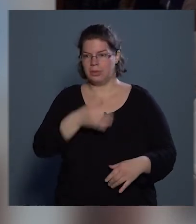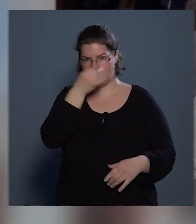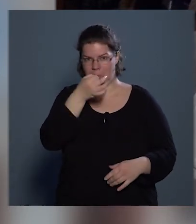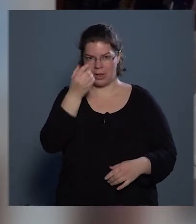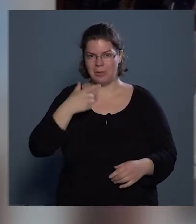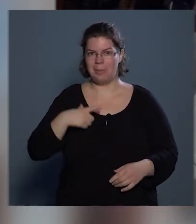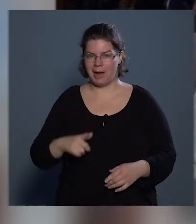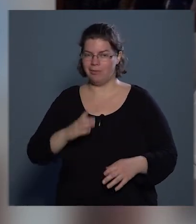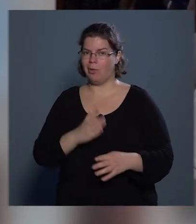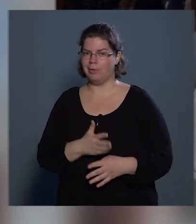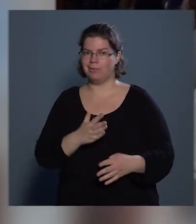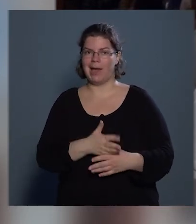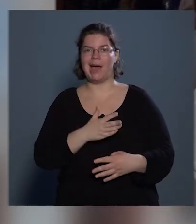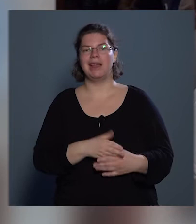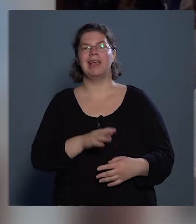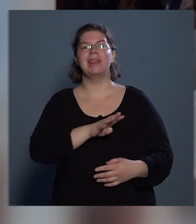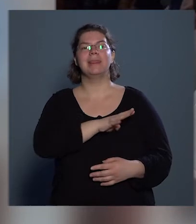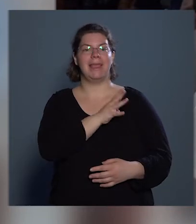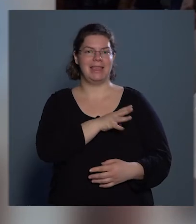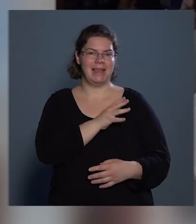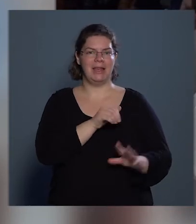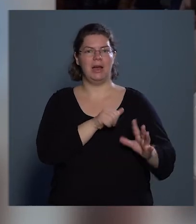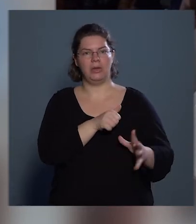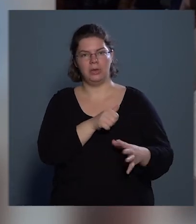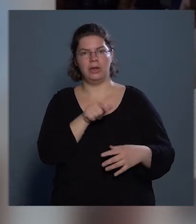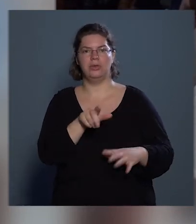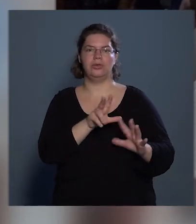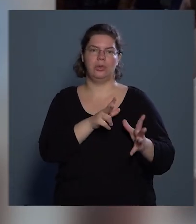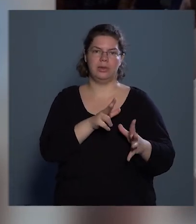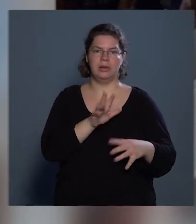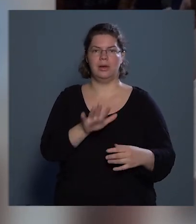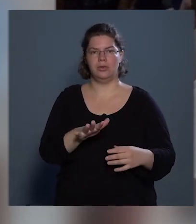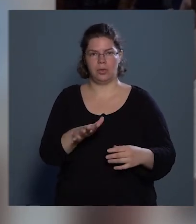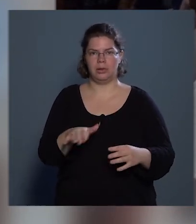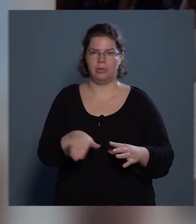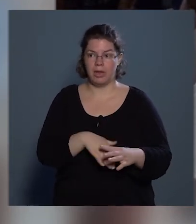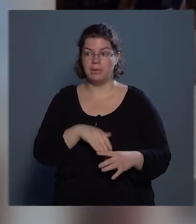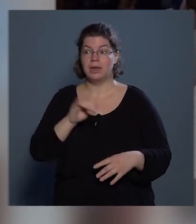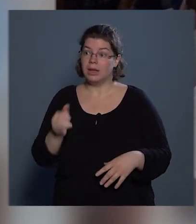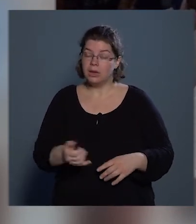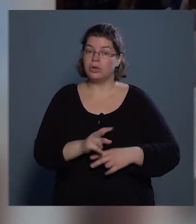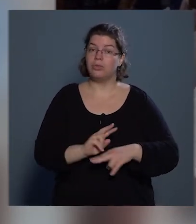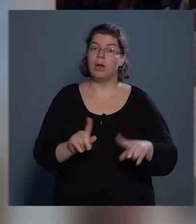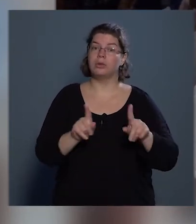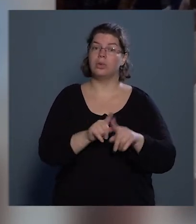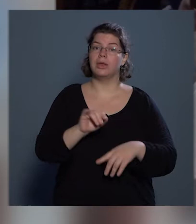megvoltak a 4-eseknek, 6-osoknak, 8-osoknak, és van bizony olyan is, aki érettségire